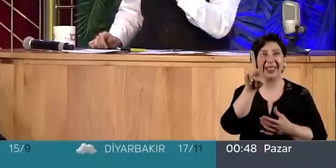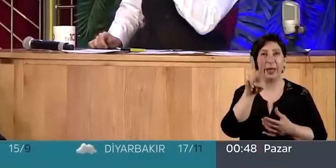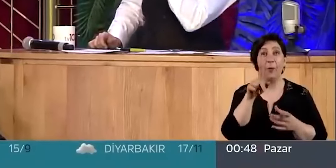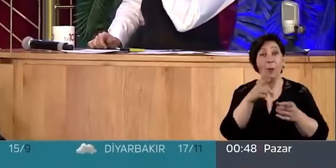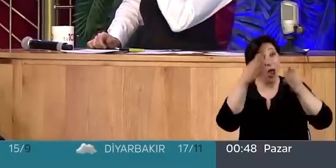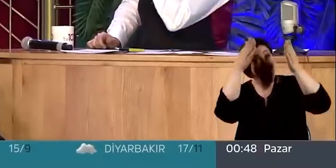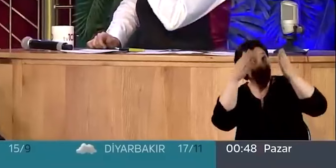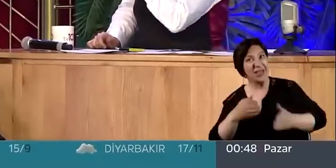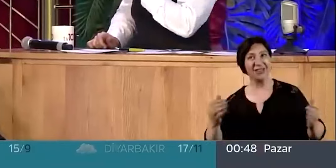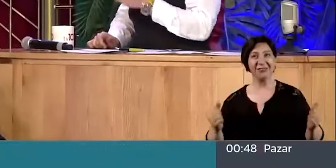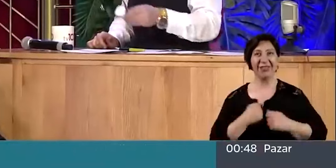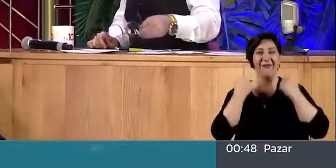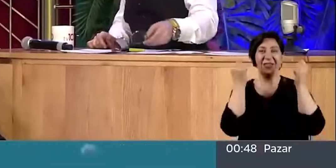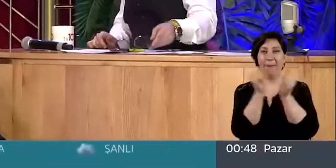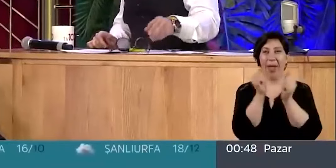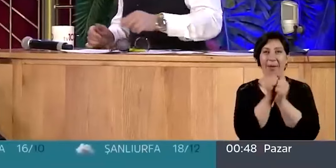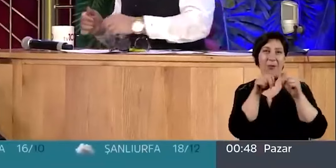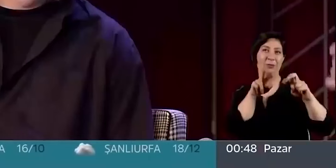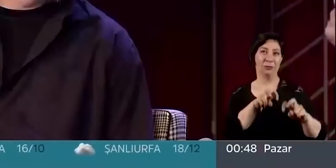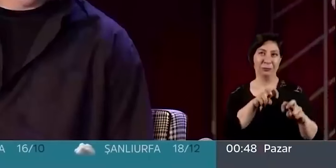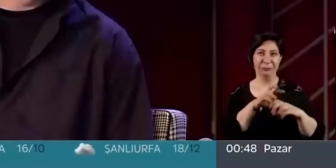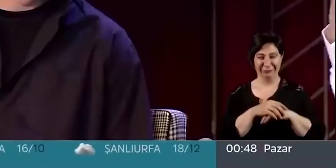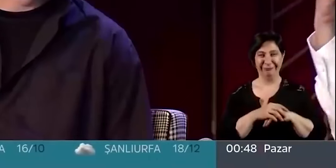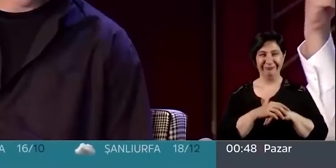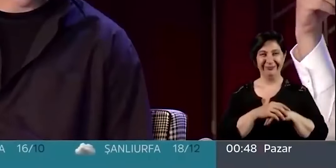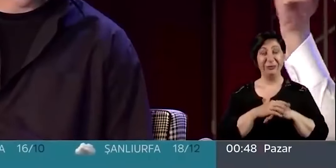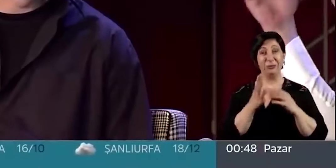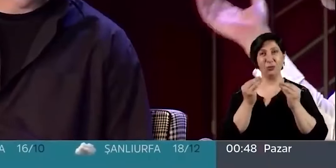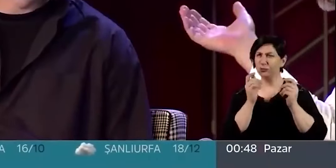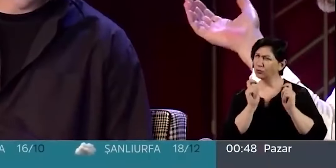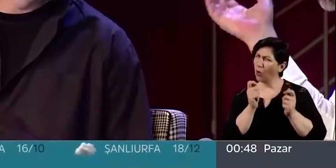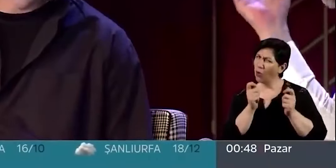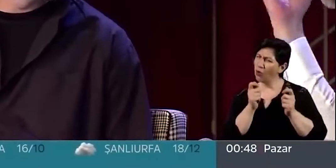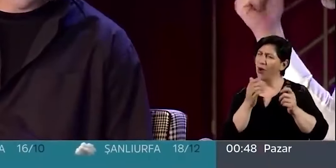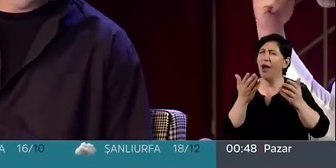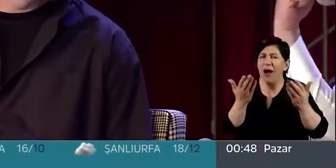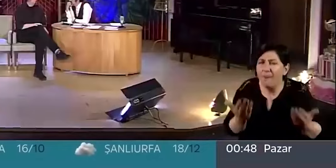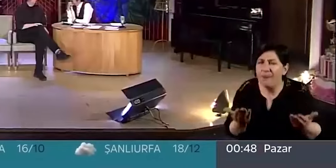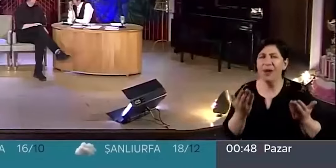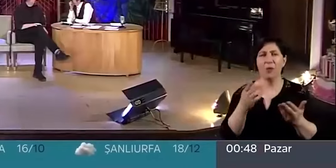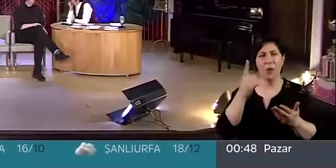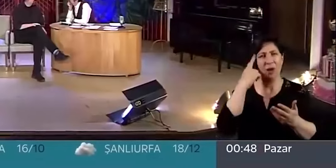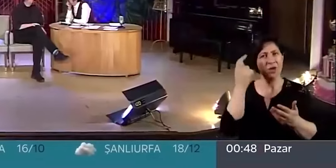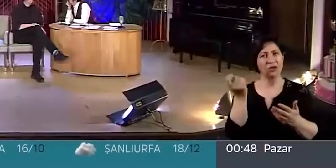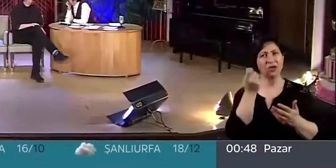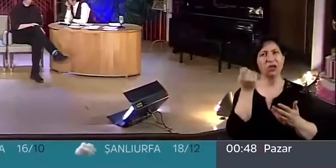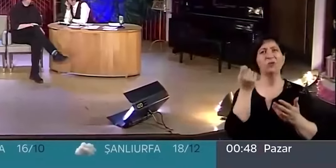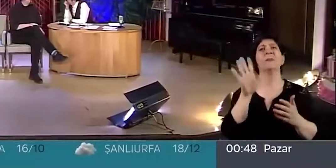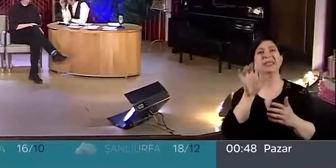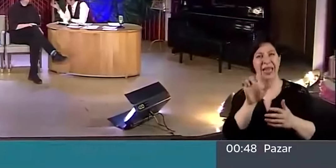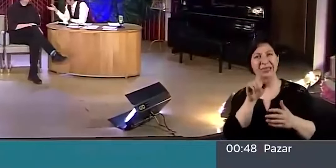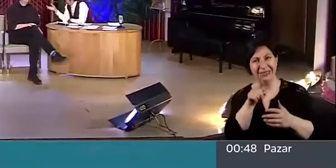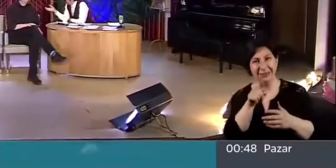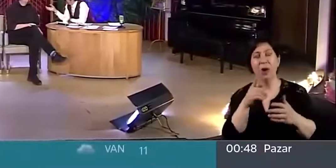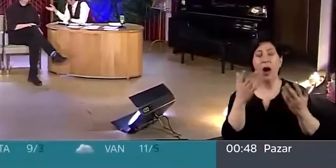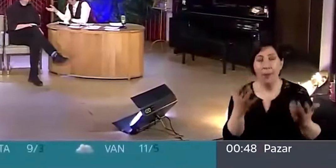Böyle bir devle beraberiz. Çok zor. Halbuki bu kadar kafanın çalışmaması